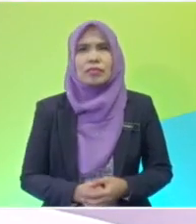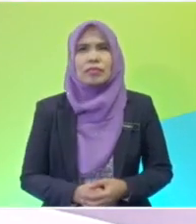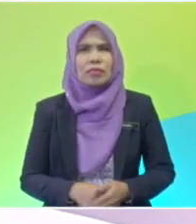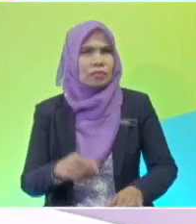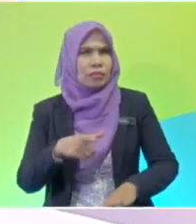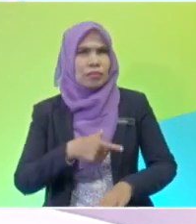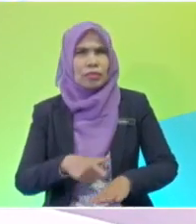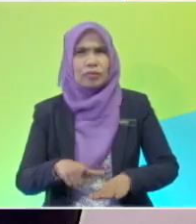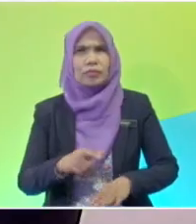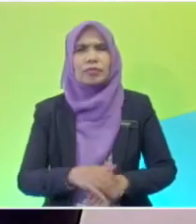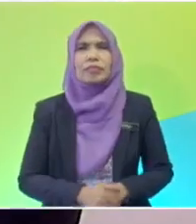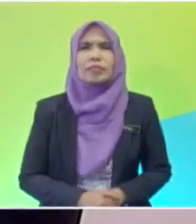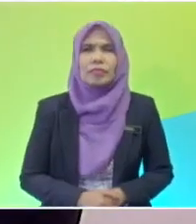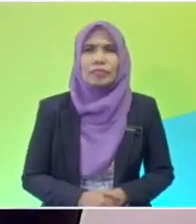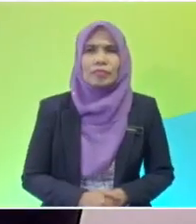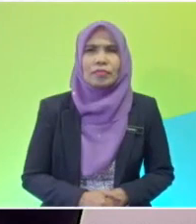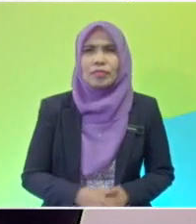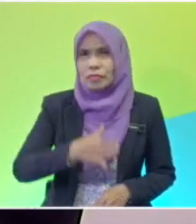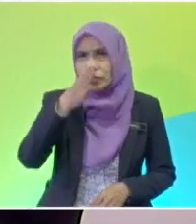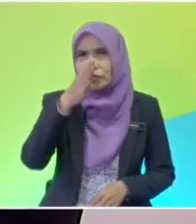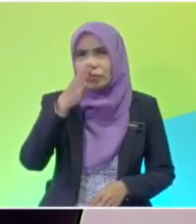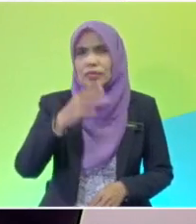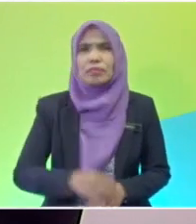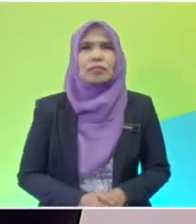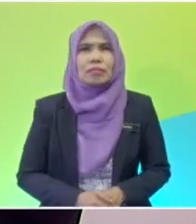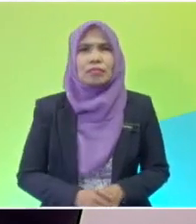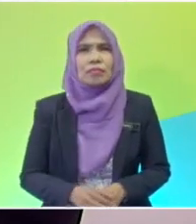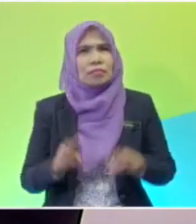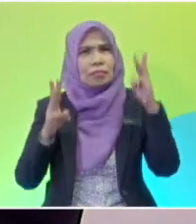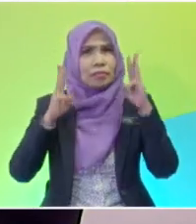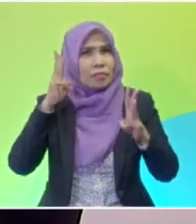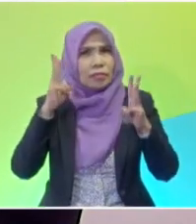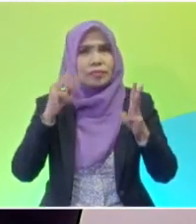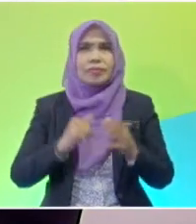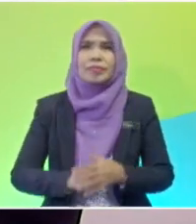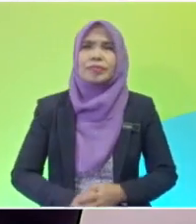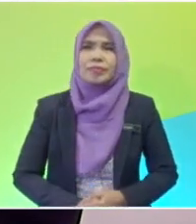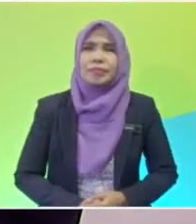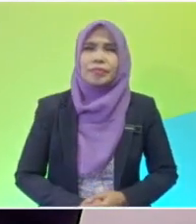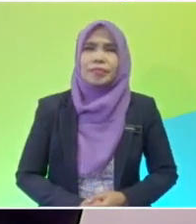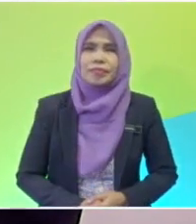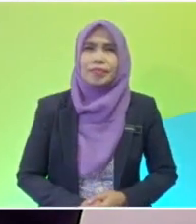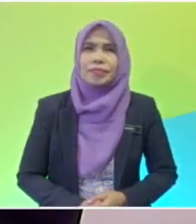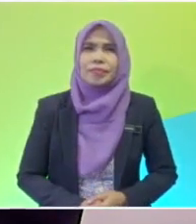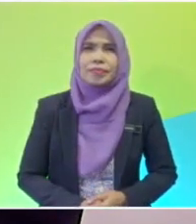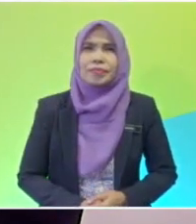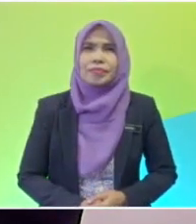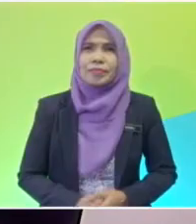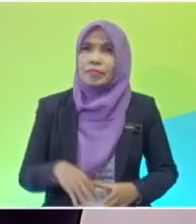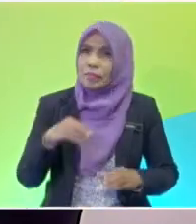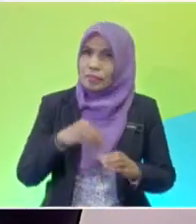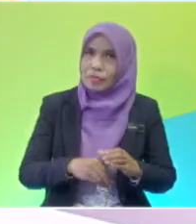jadi ini juga menimbulkan kerjasama di kalangan ibu bapak jadi Katakanlah dalam konteks yang segini